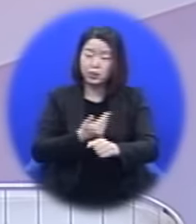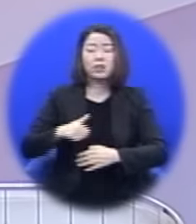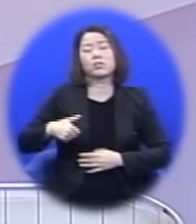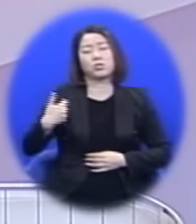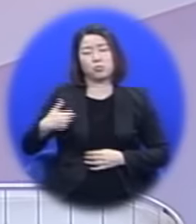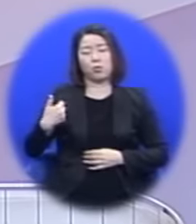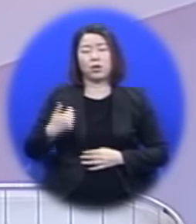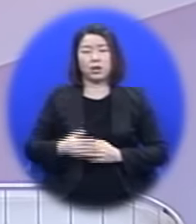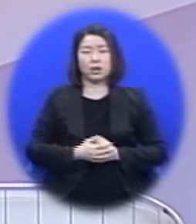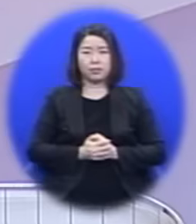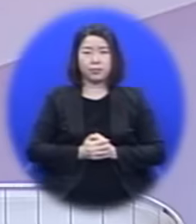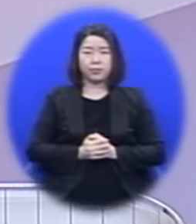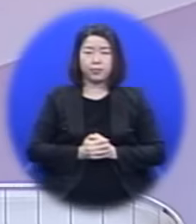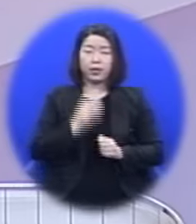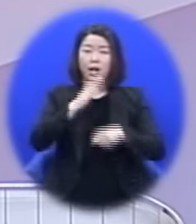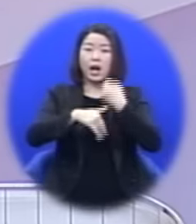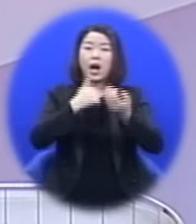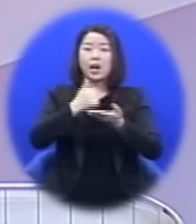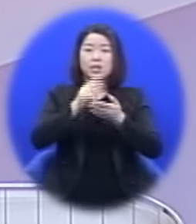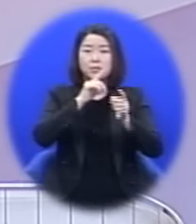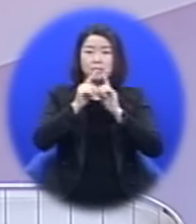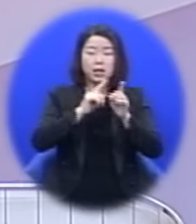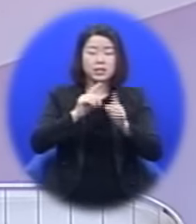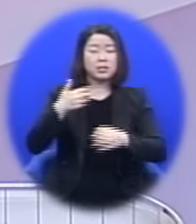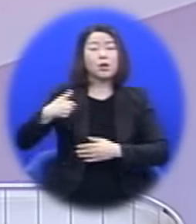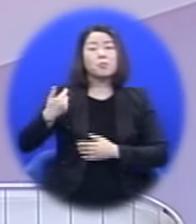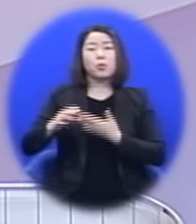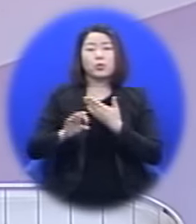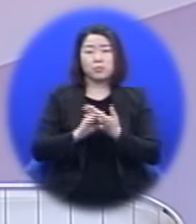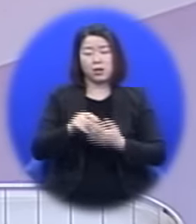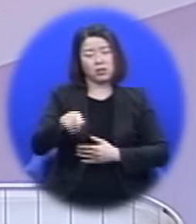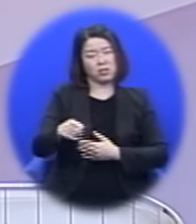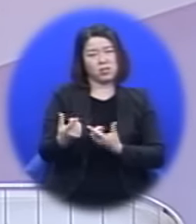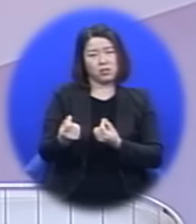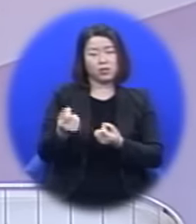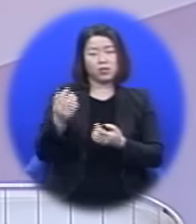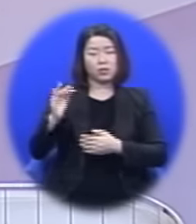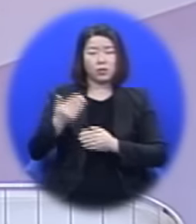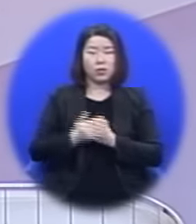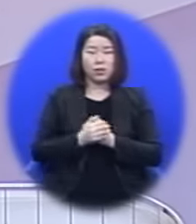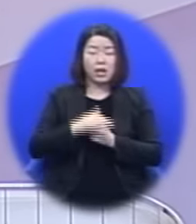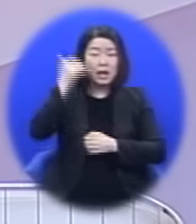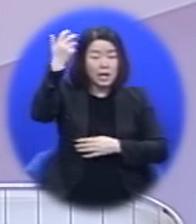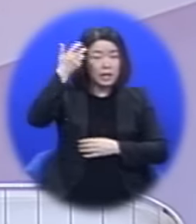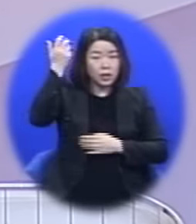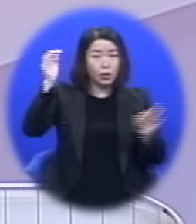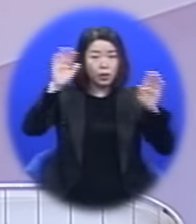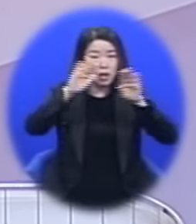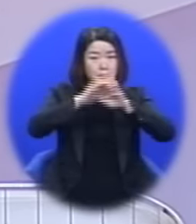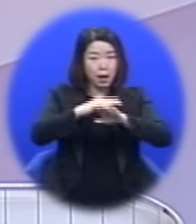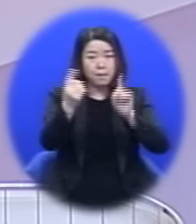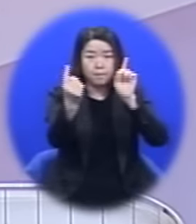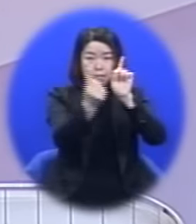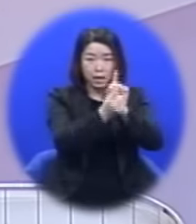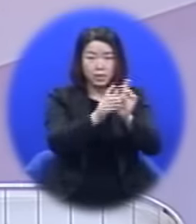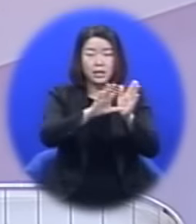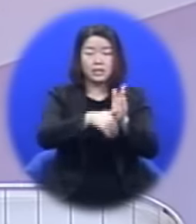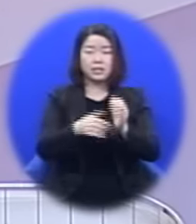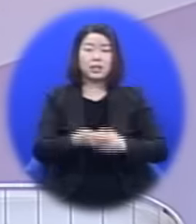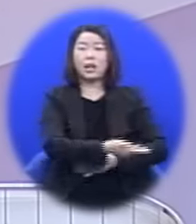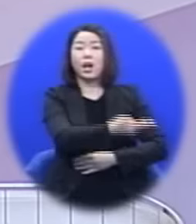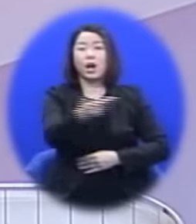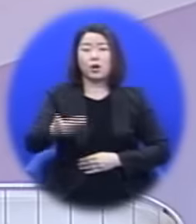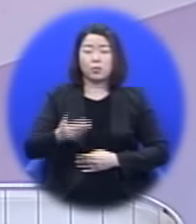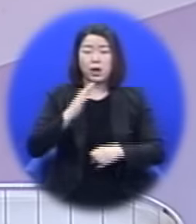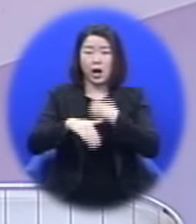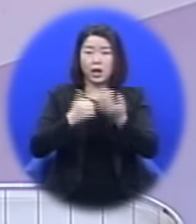거죠. 하나님의 말씀을 모르면 그렇게 됩니다. 영혼의 밤을 만났을 때 여러분